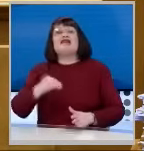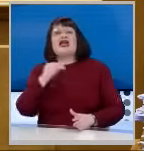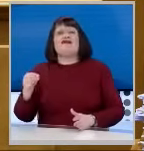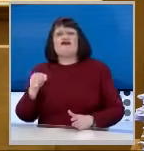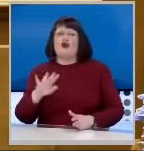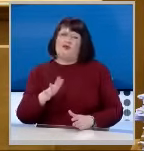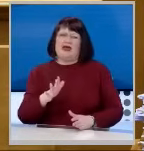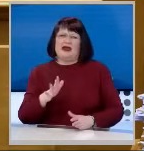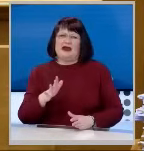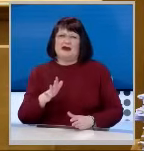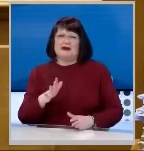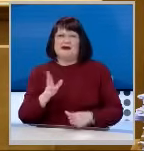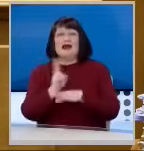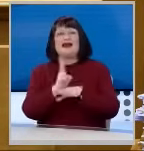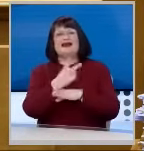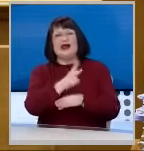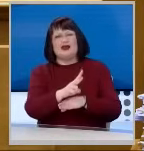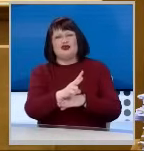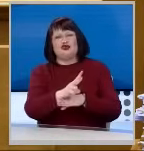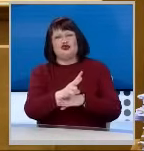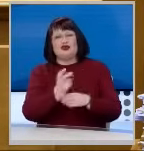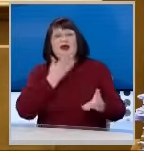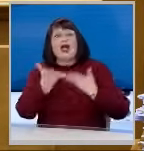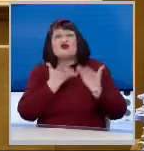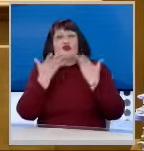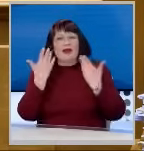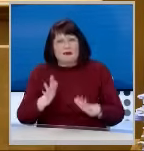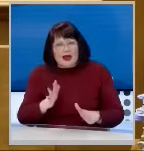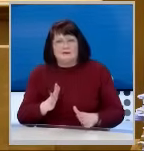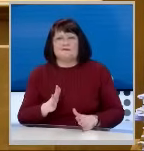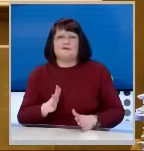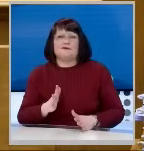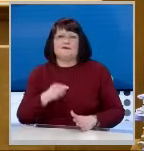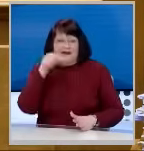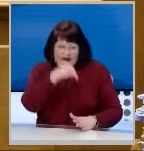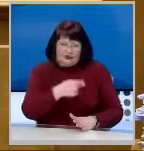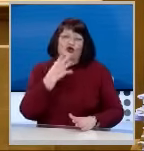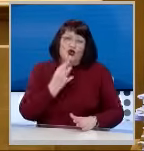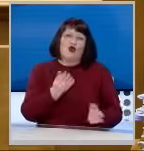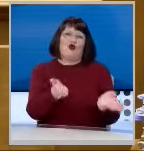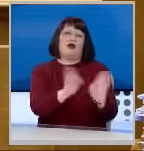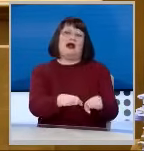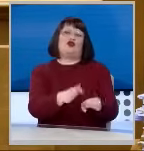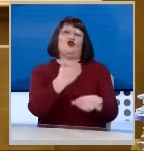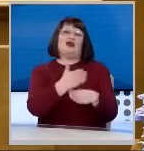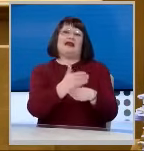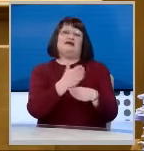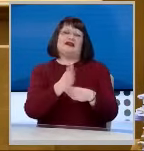λιγότερο από τα έγγραφά σας που δαπανήσαμε για αυτό το σκοπό